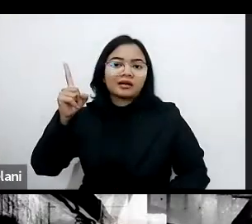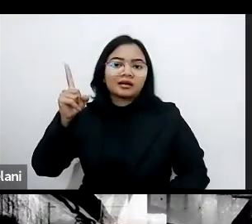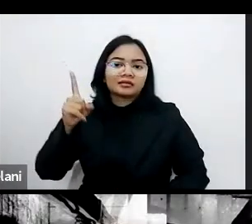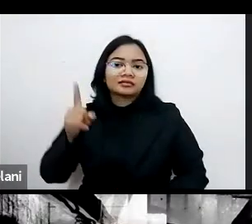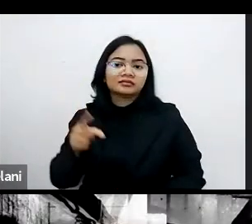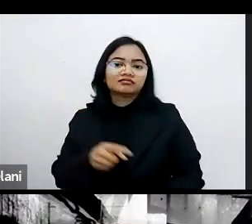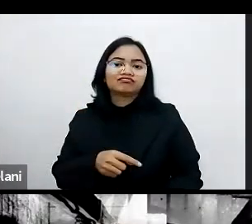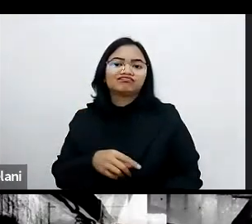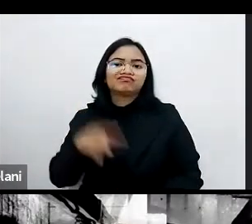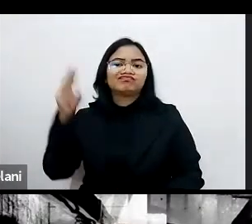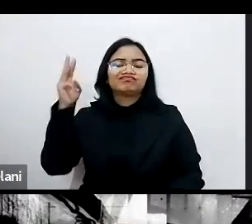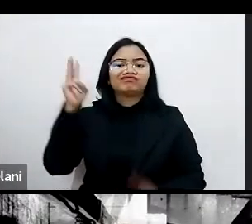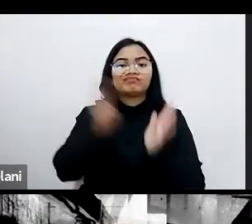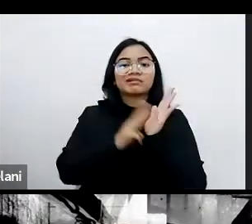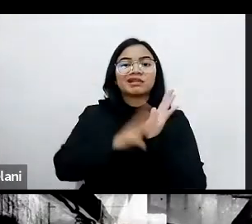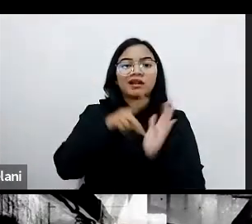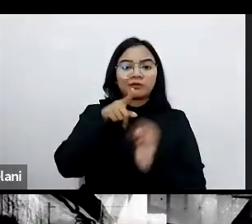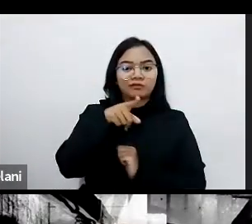gitu.